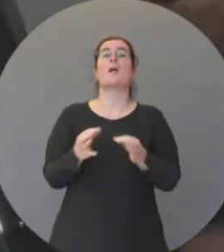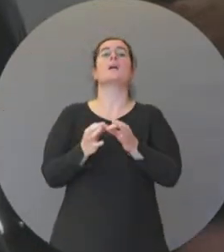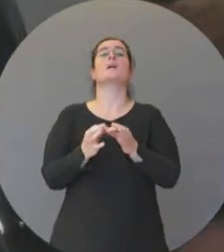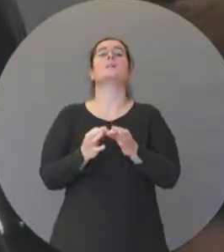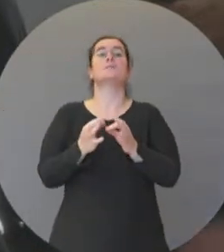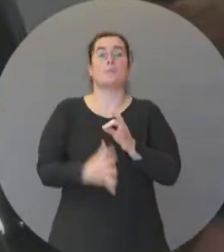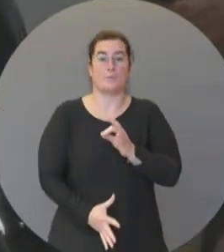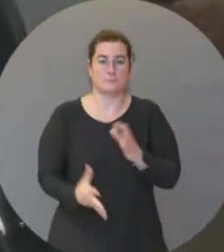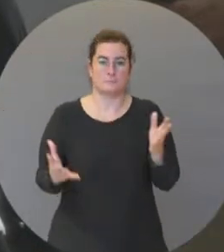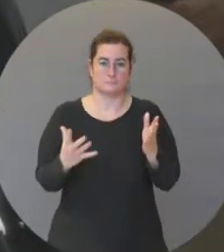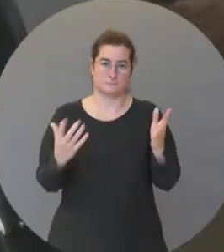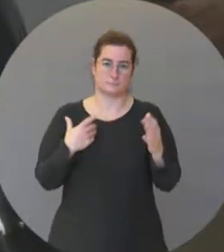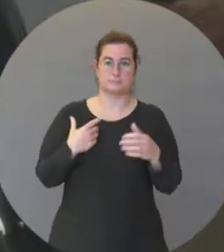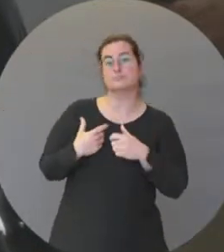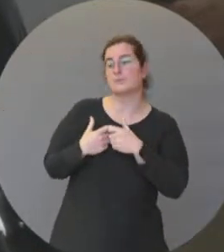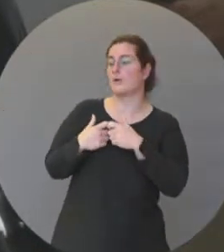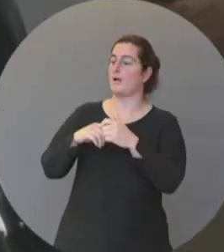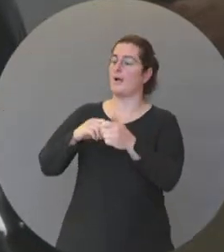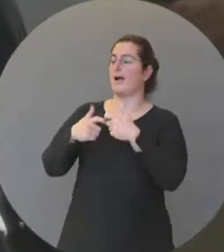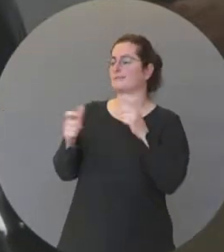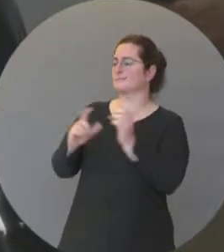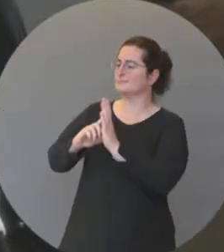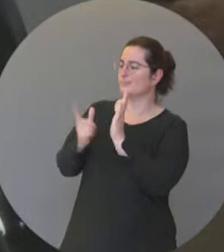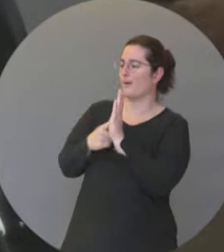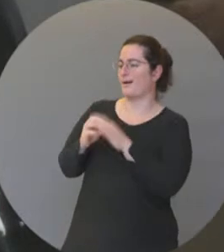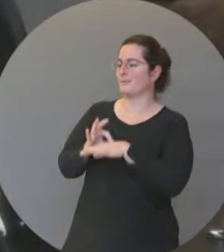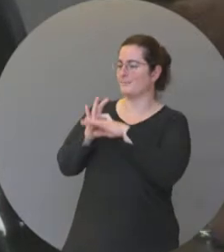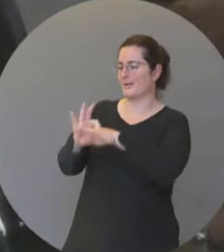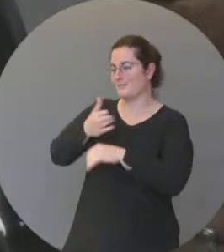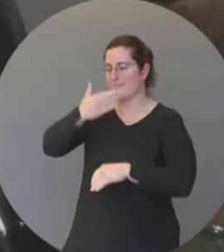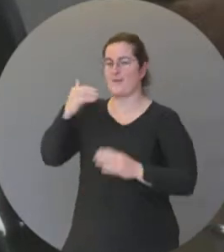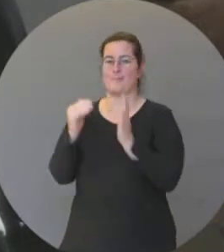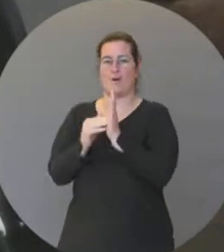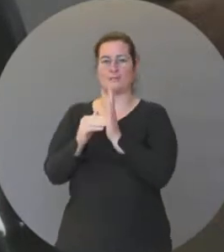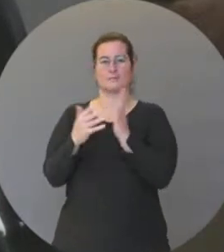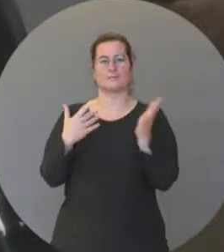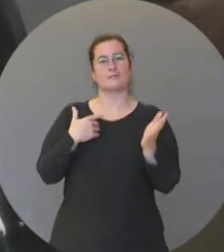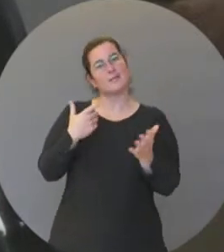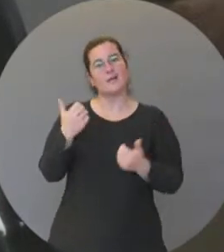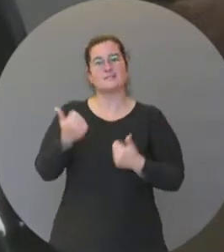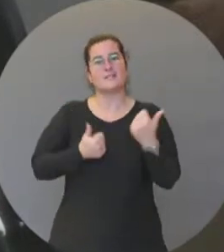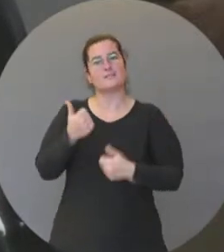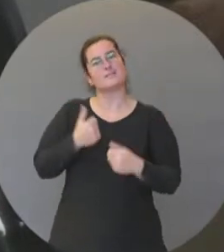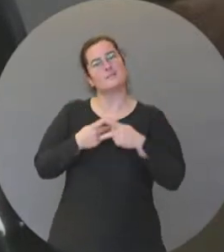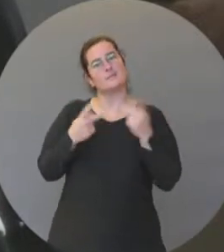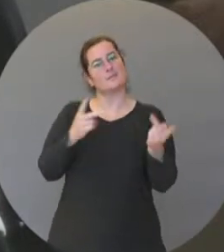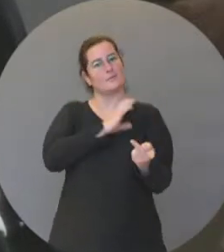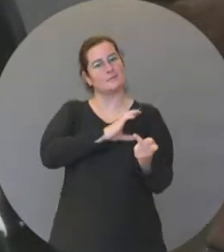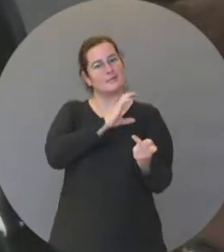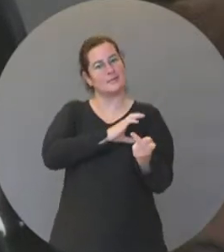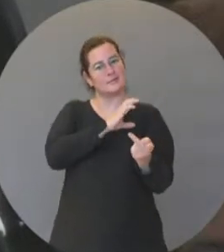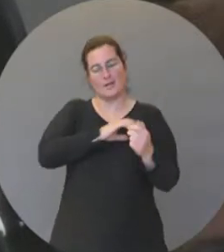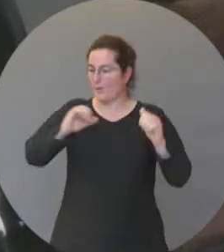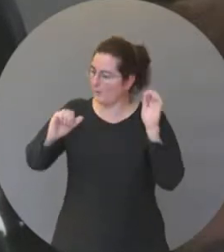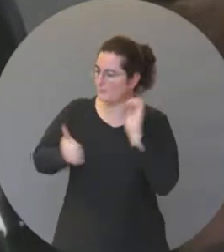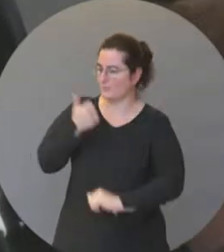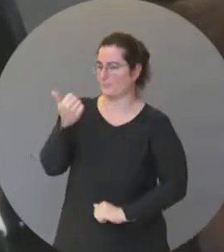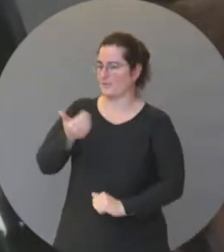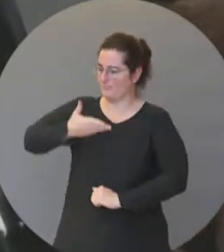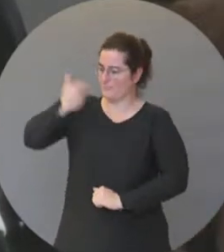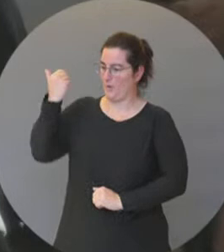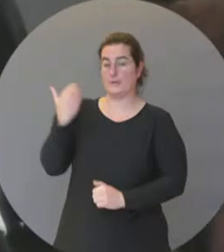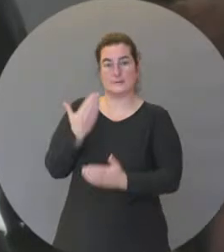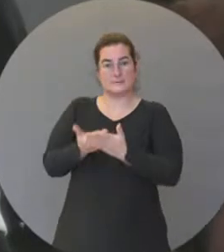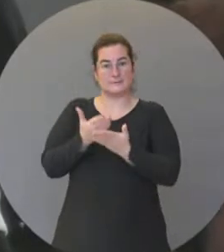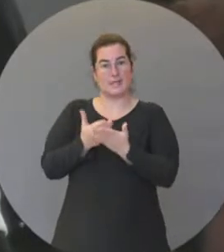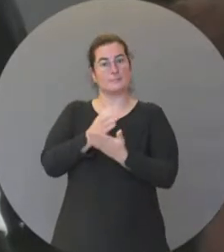nous travaillons donc à plus de services publics pour plus d'autonomie avec pragmatisme telle et notre feuille de route pour